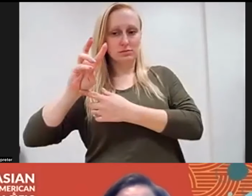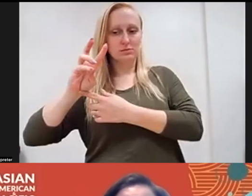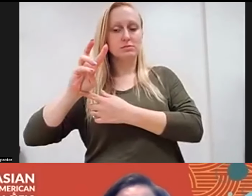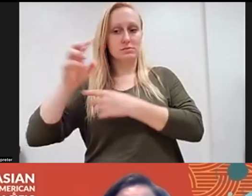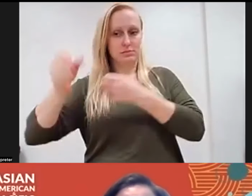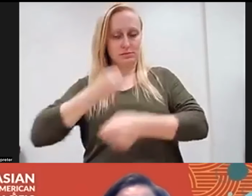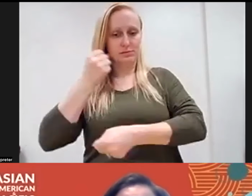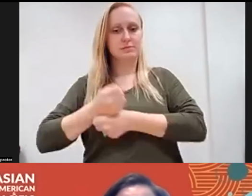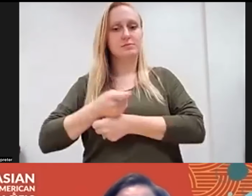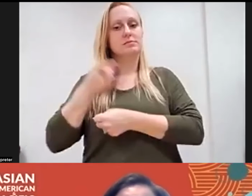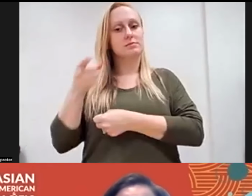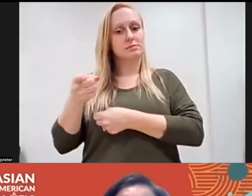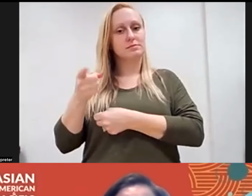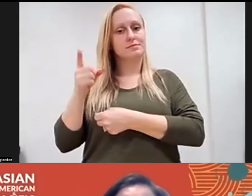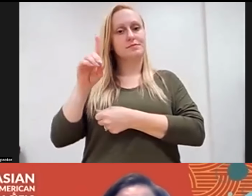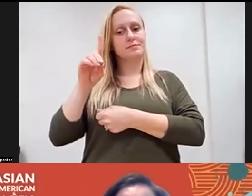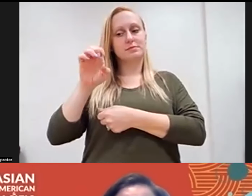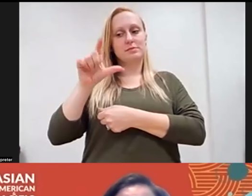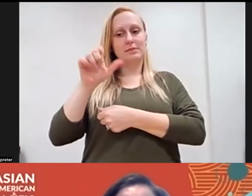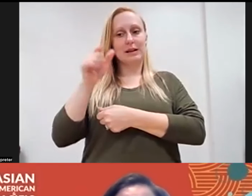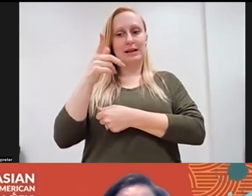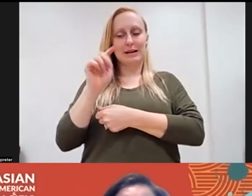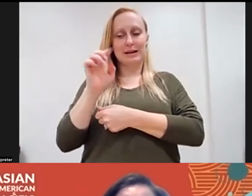واستقروا في أوريغون.